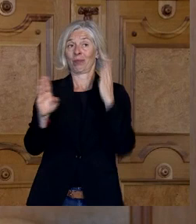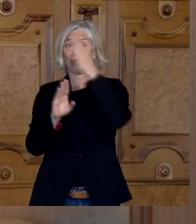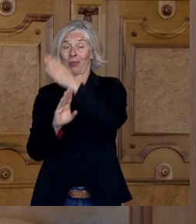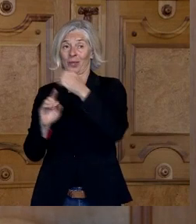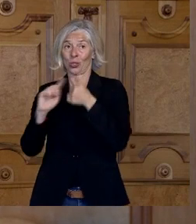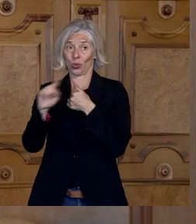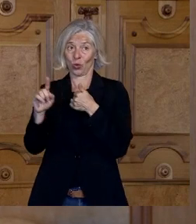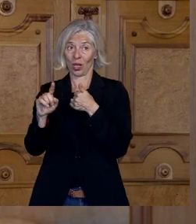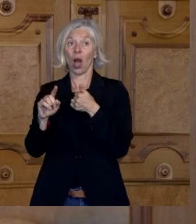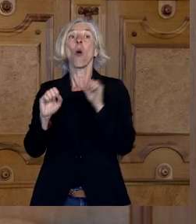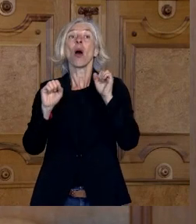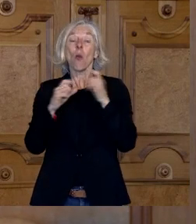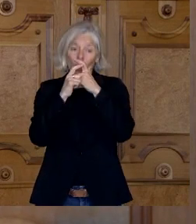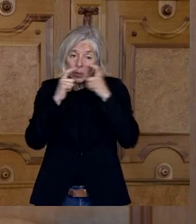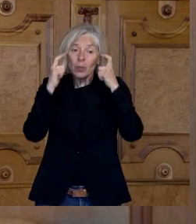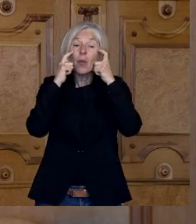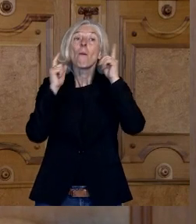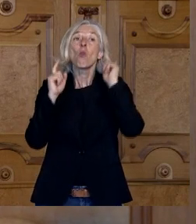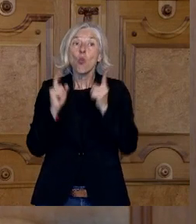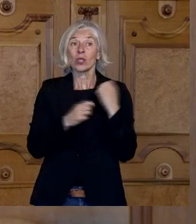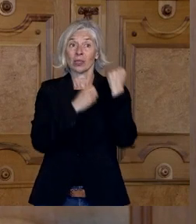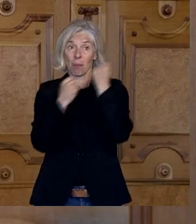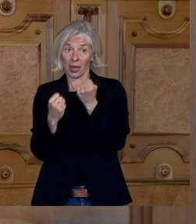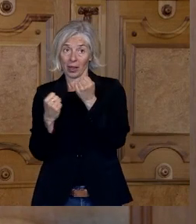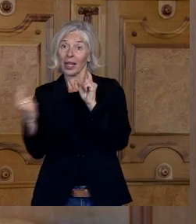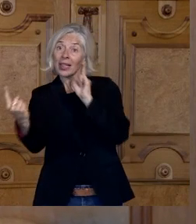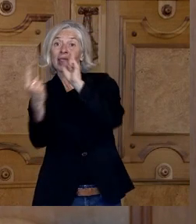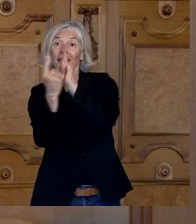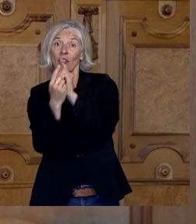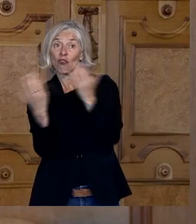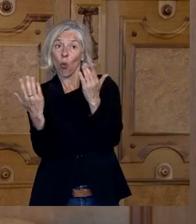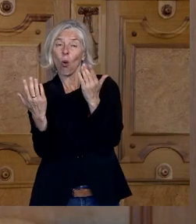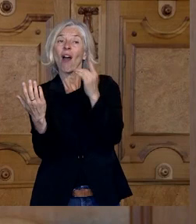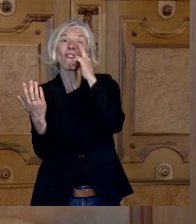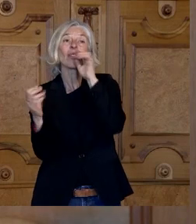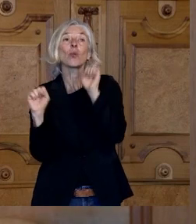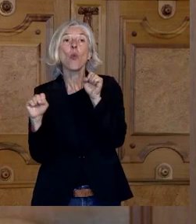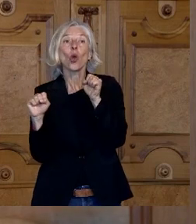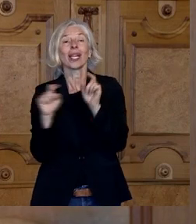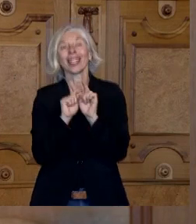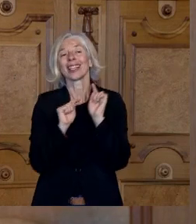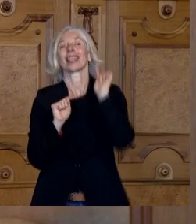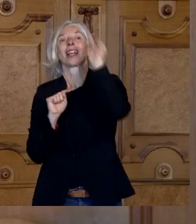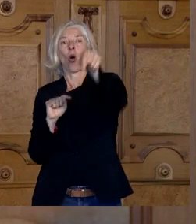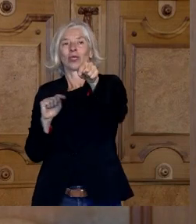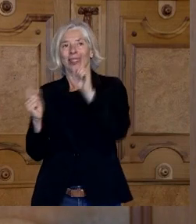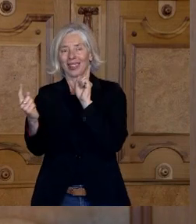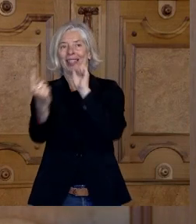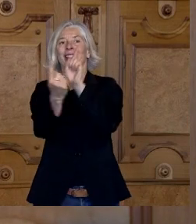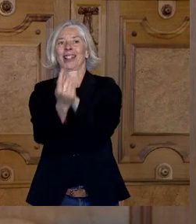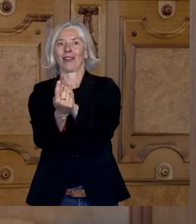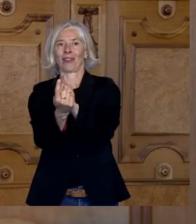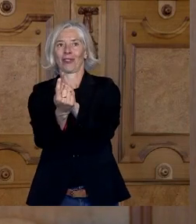wenn möglich, im Freien stattfinden. Die Händedesinfektion ist dann ein Muss, wenn wir uns innerhalb